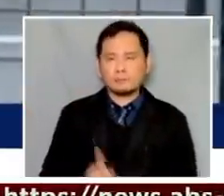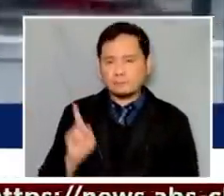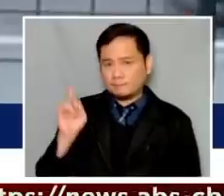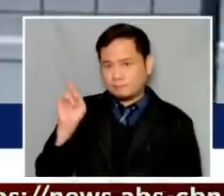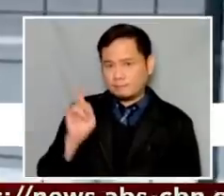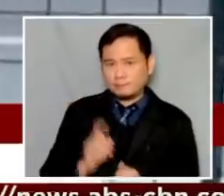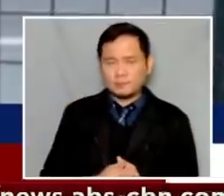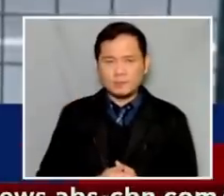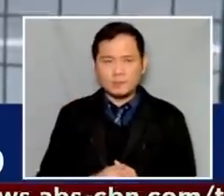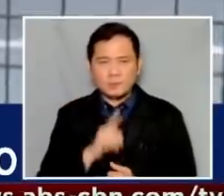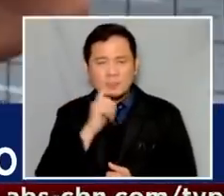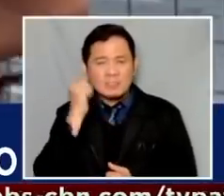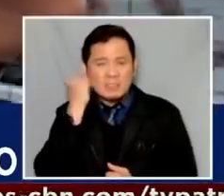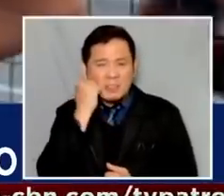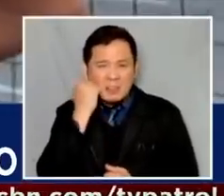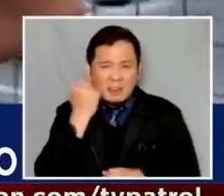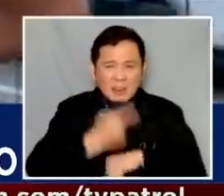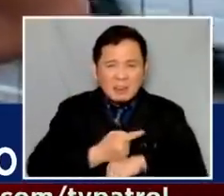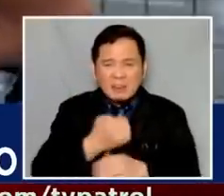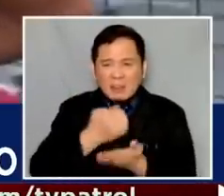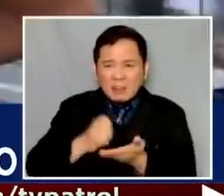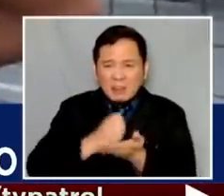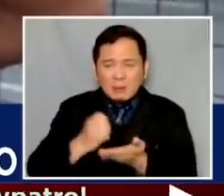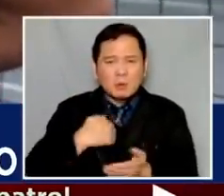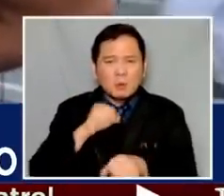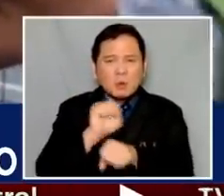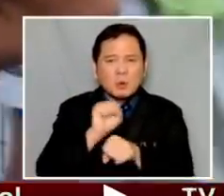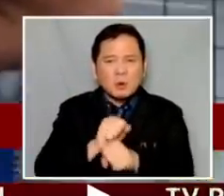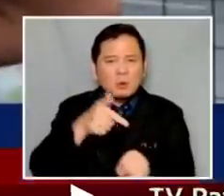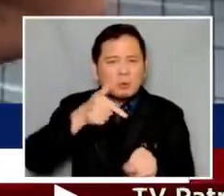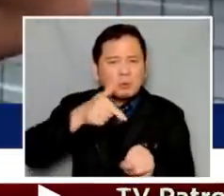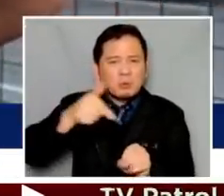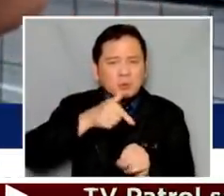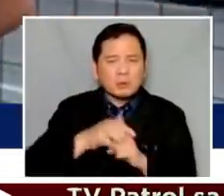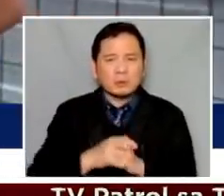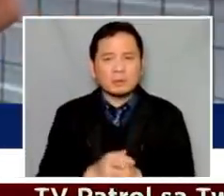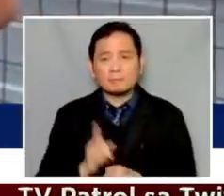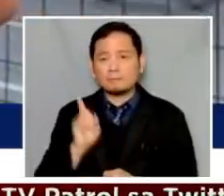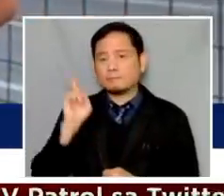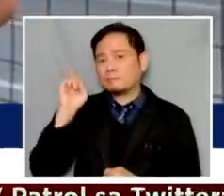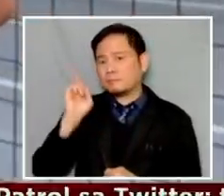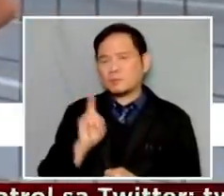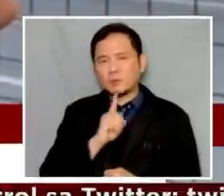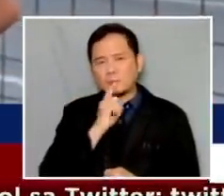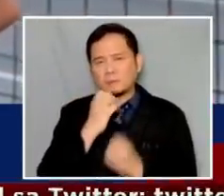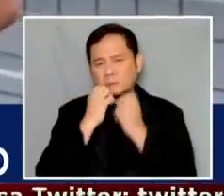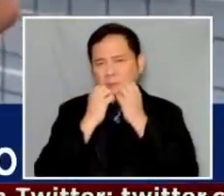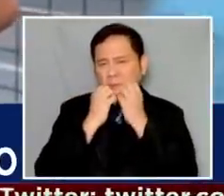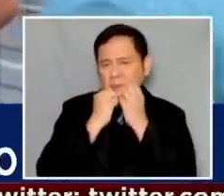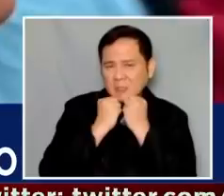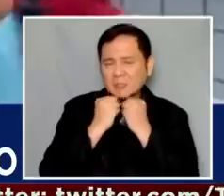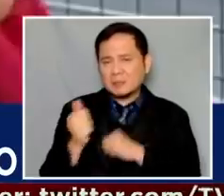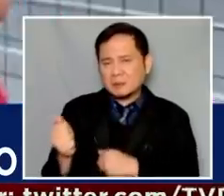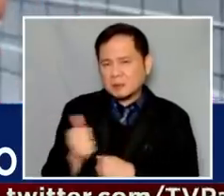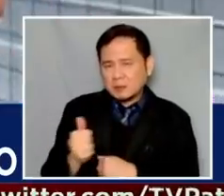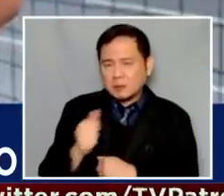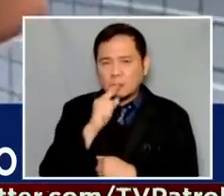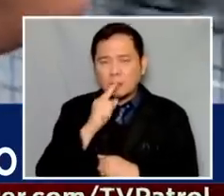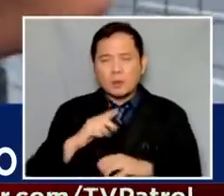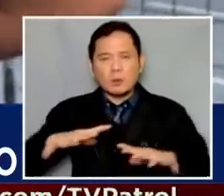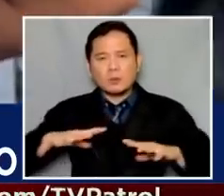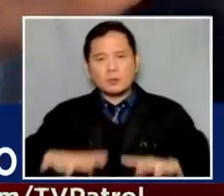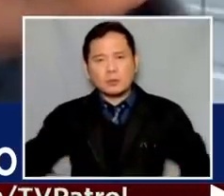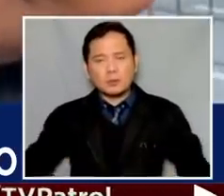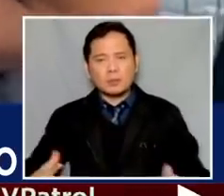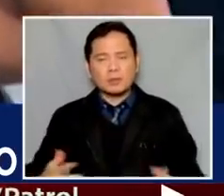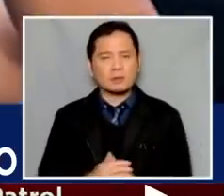Ano trabaho, sir? Gwardiya po ako. Makasave ako sa pamasahe ko. At the same time, malaking ginhawa sa amin yun, mga commuters.